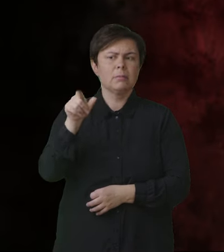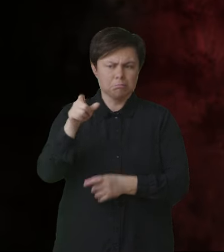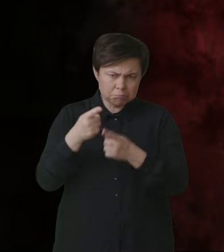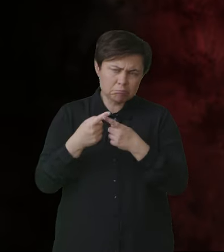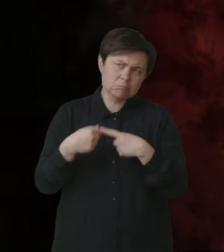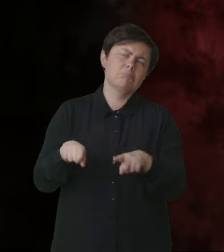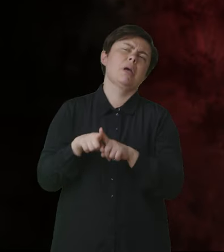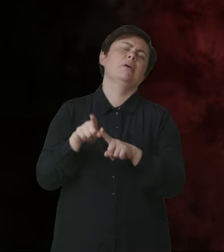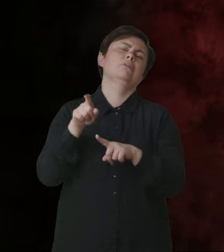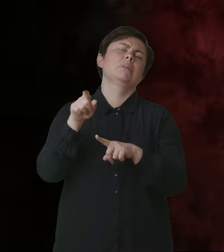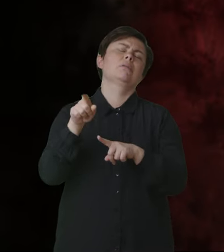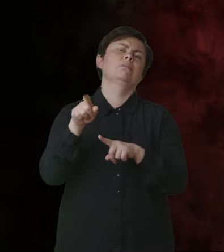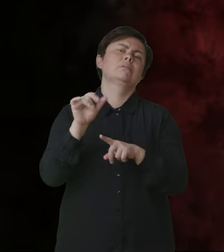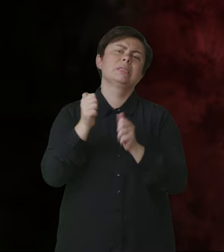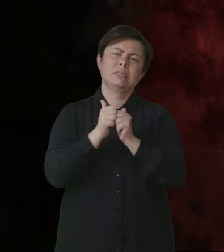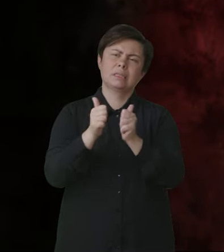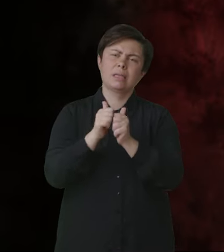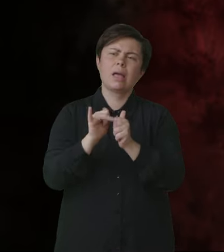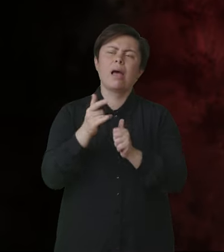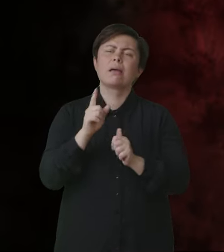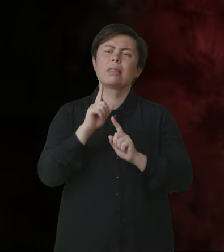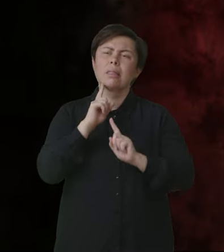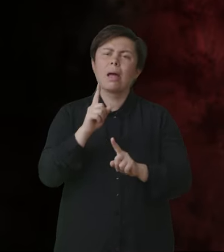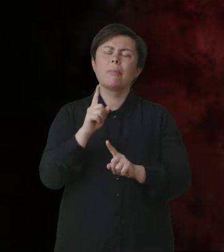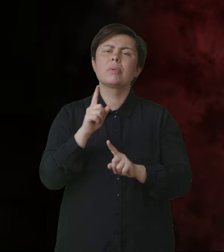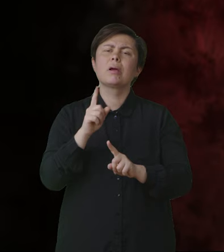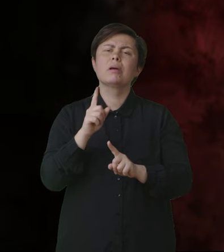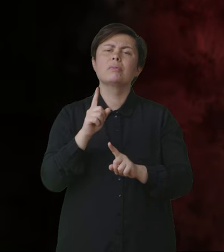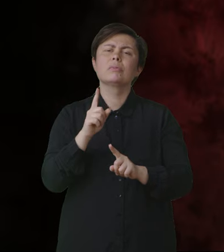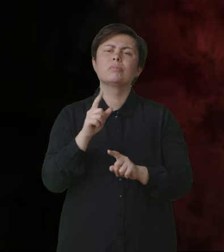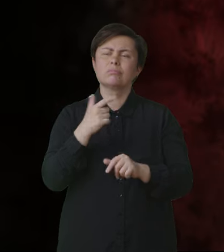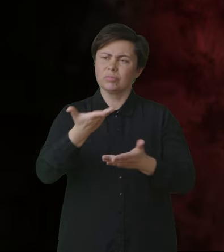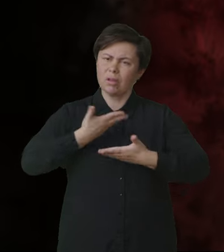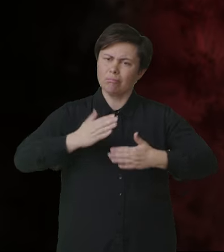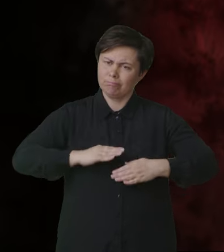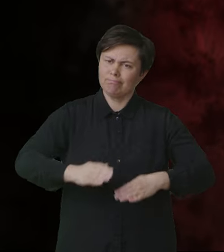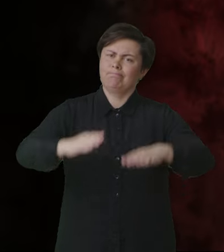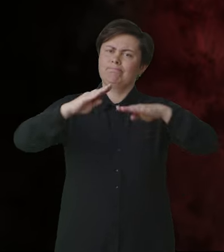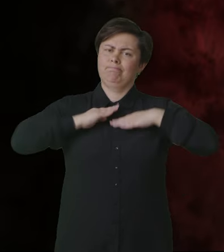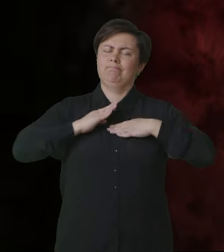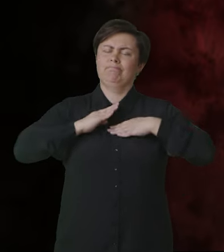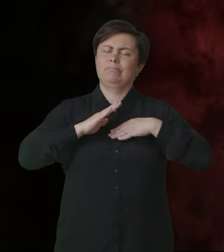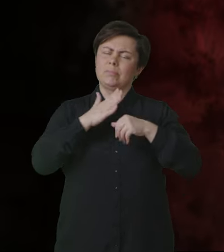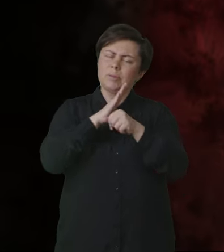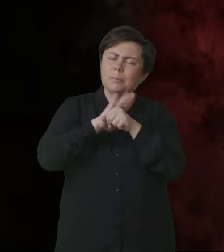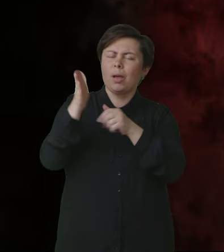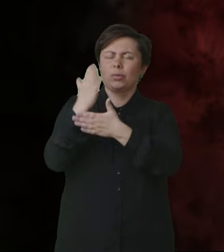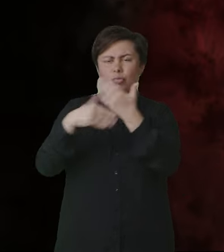jakieś role, które naprawdę są budujące i w pełnej części